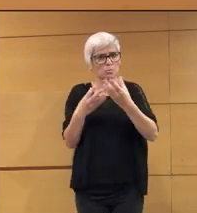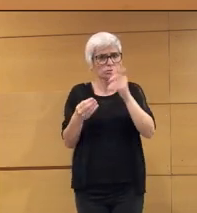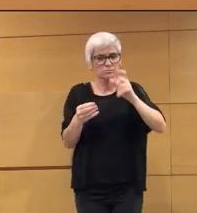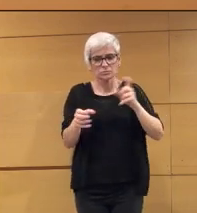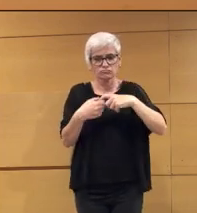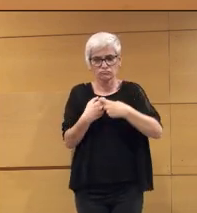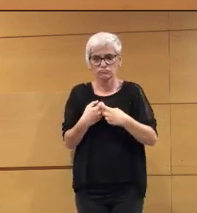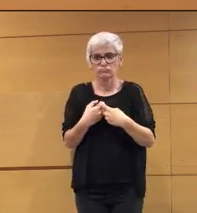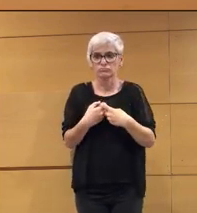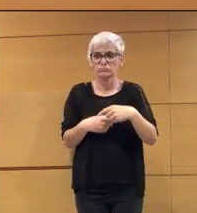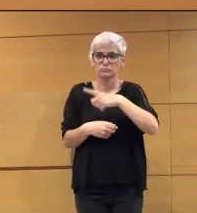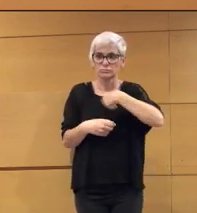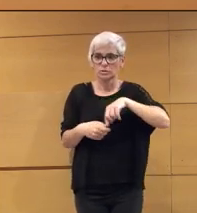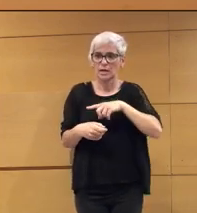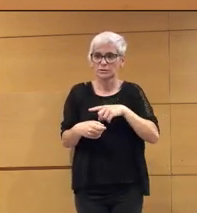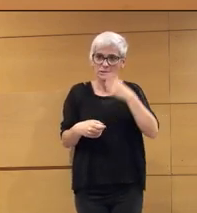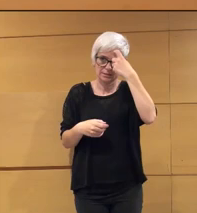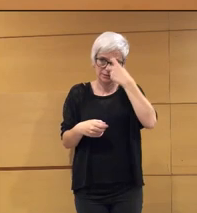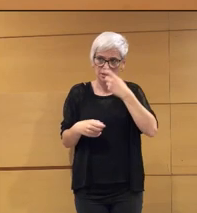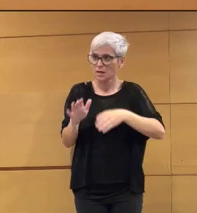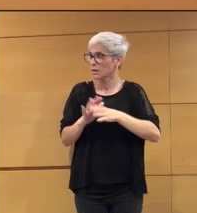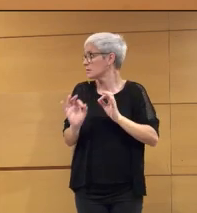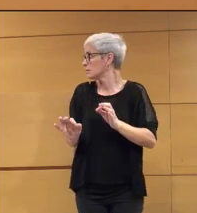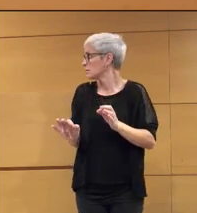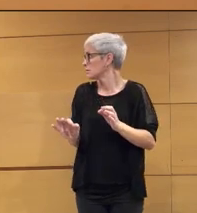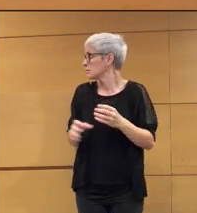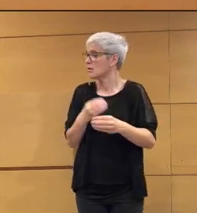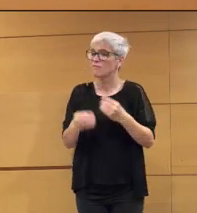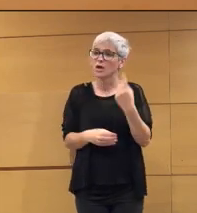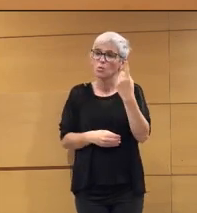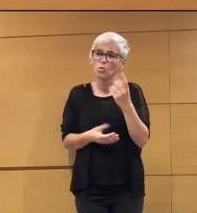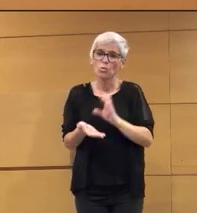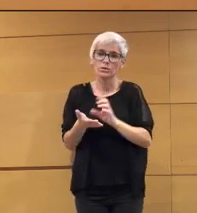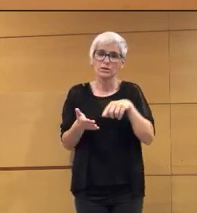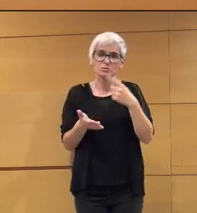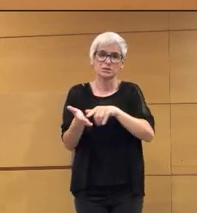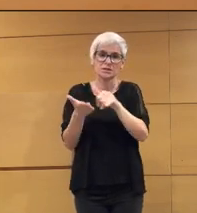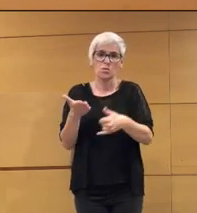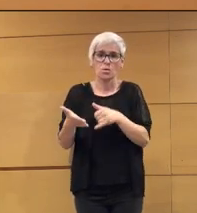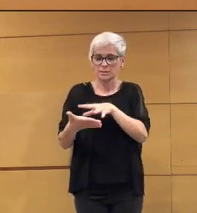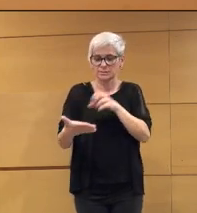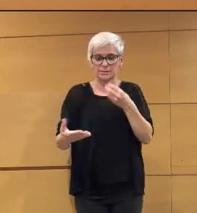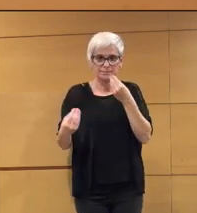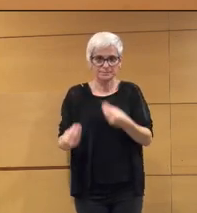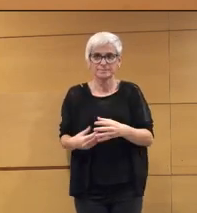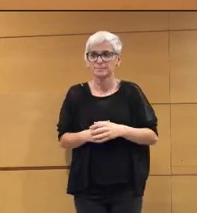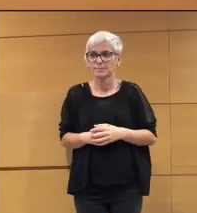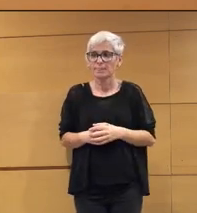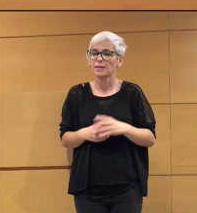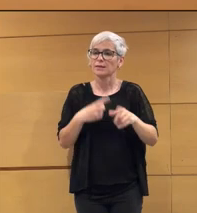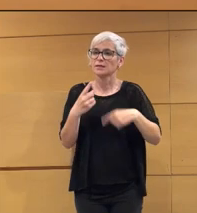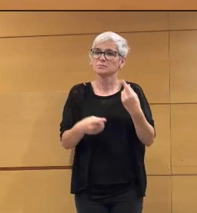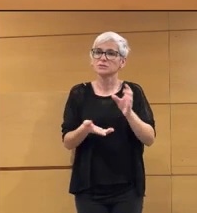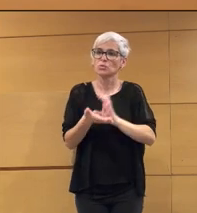i hem mantingut la relació, crec que perquè va anar bé. Llavors en vam fer un de llenguatge planer, en vam muntar un